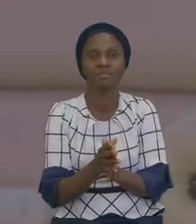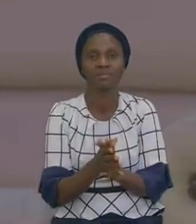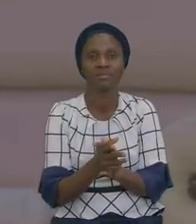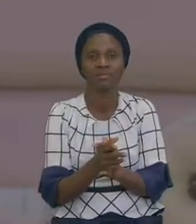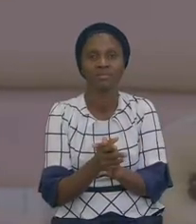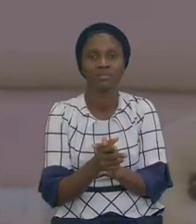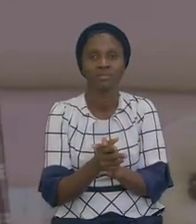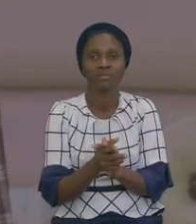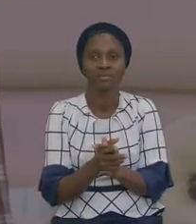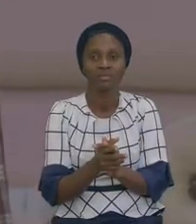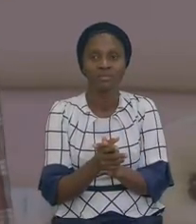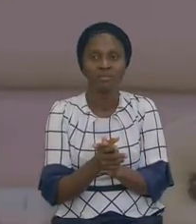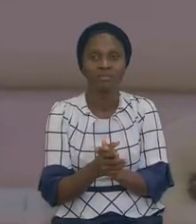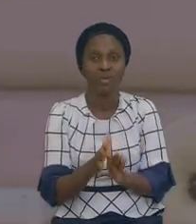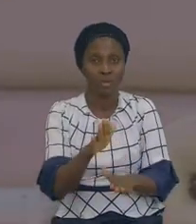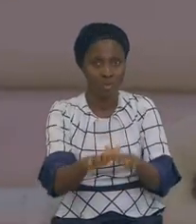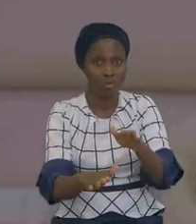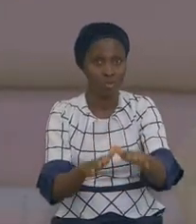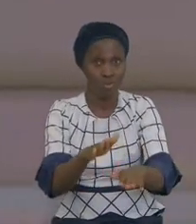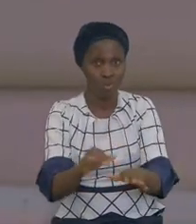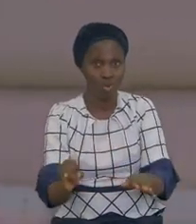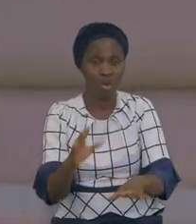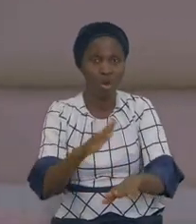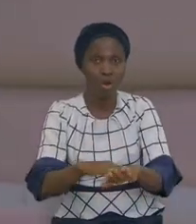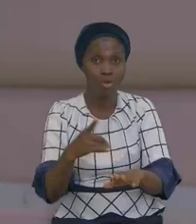Marcher sur l'autoroute du roi